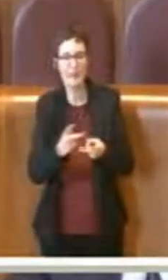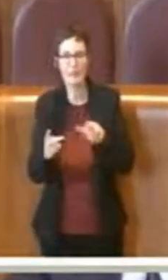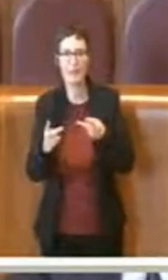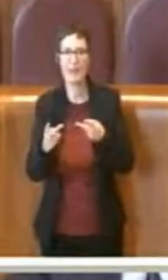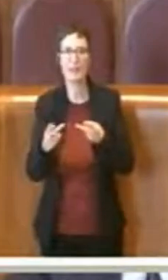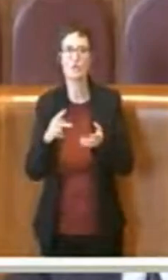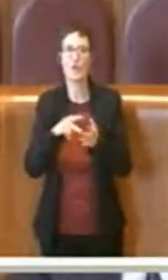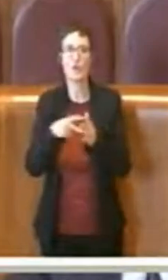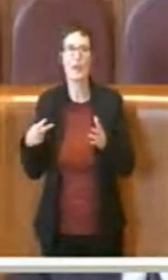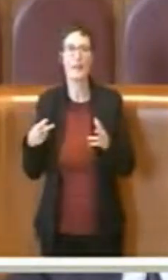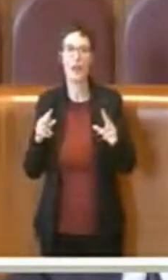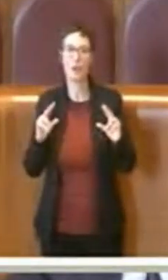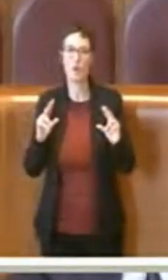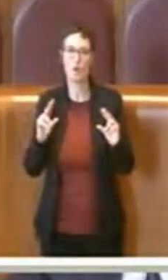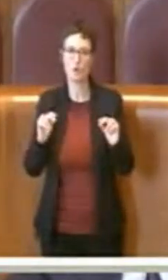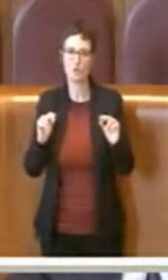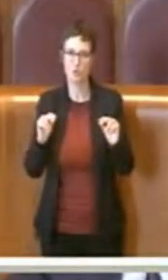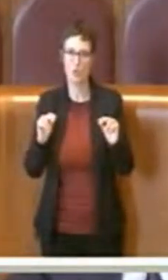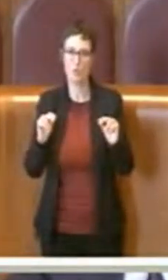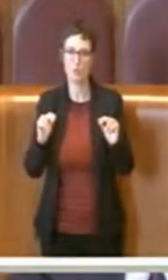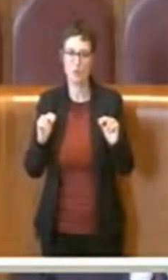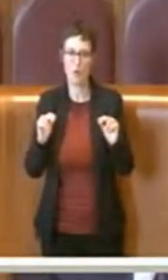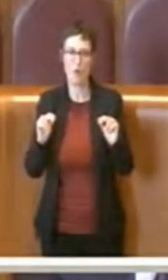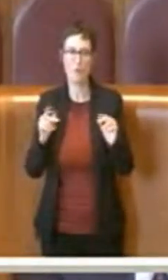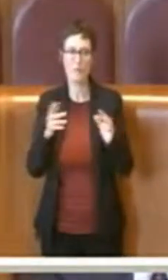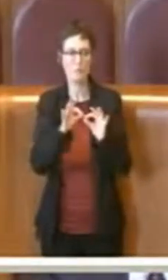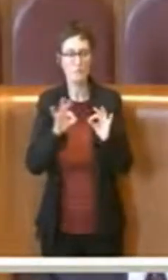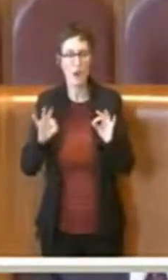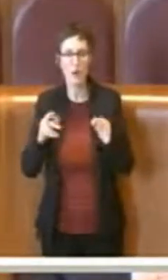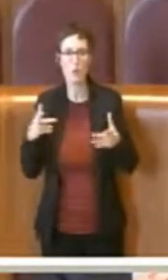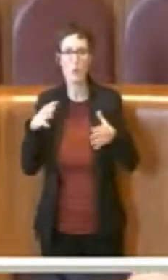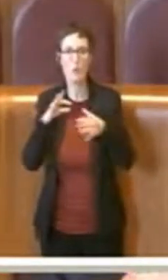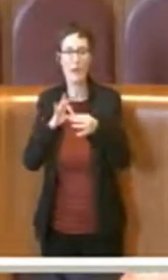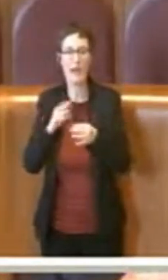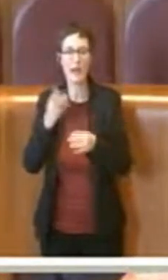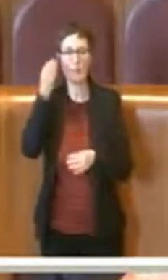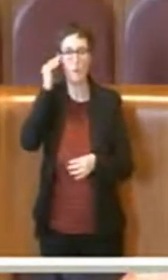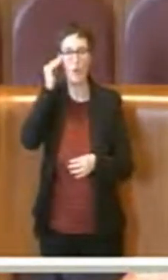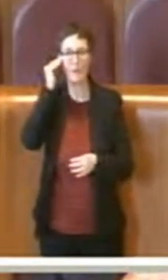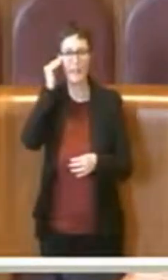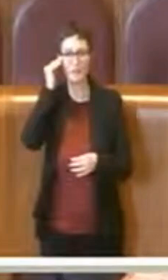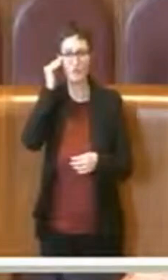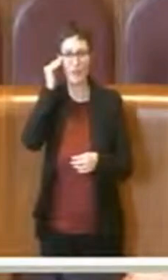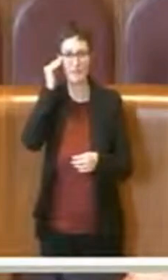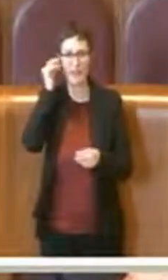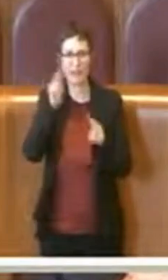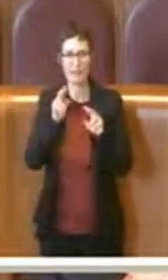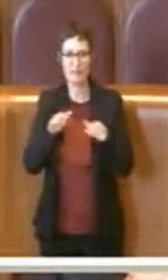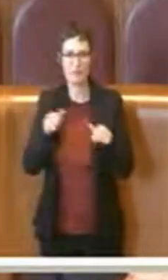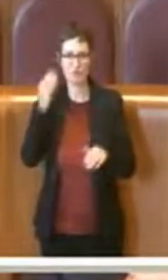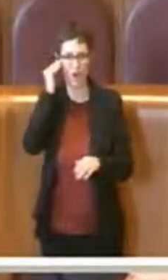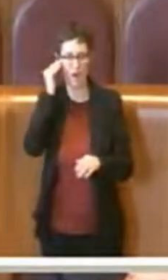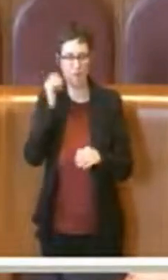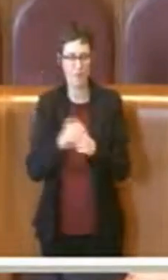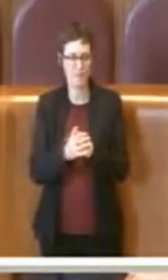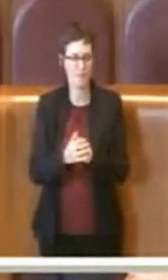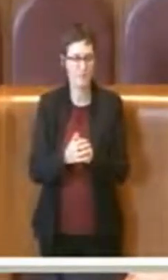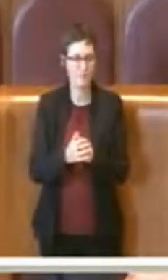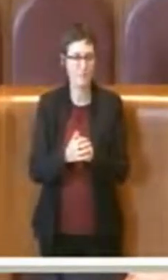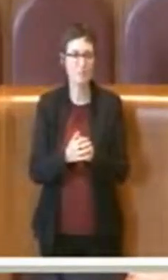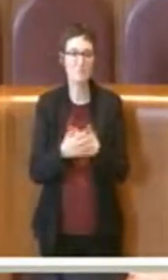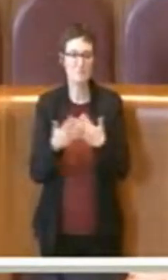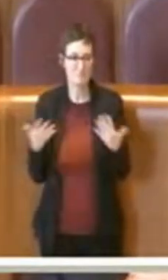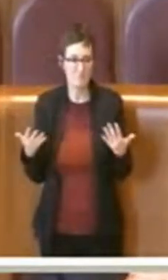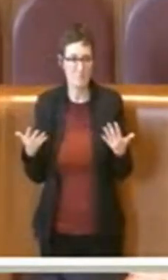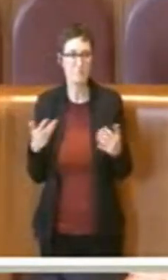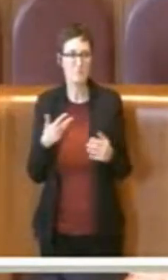quelli prevalentemente insomma legati all'intelligenza artificiale. E ovviamente con tutte le cautele